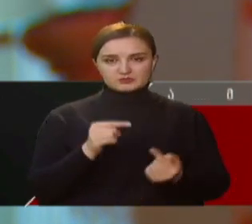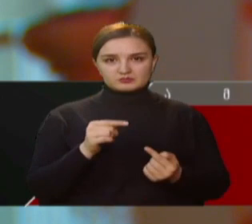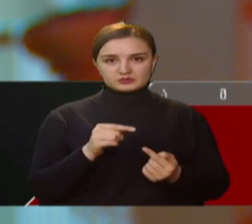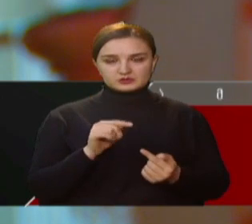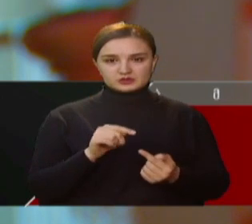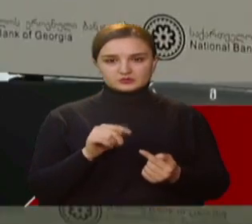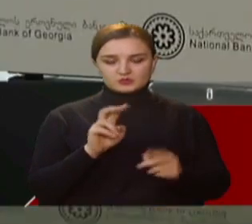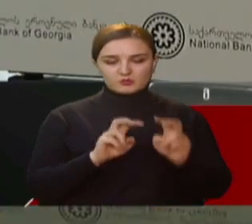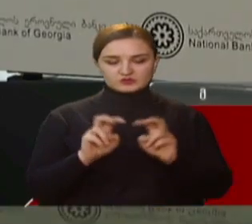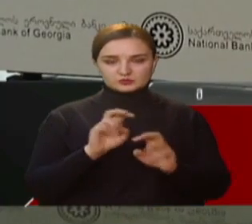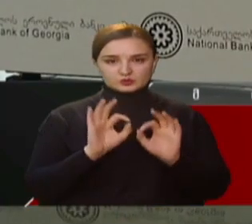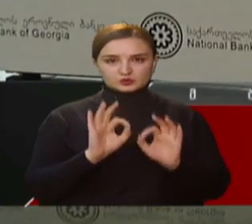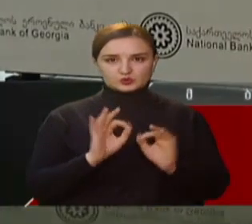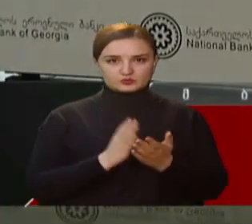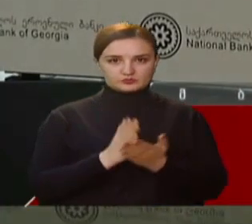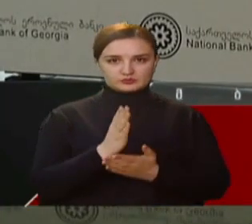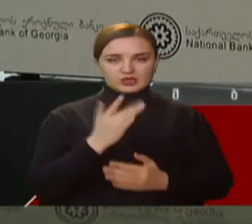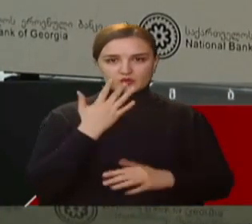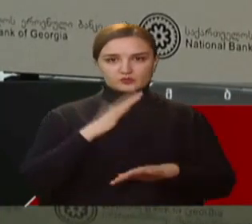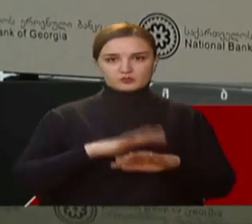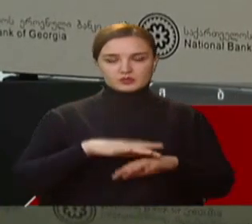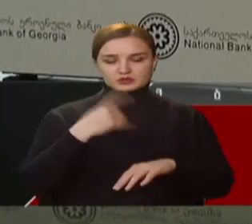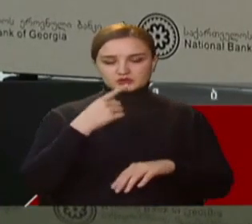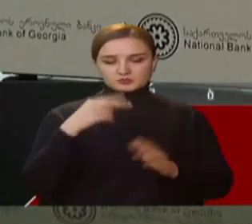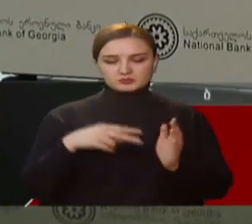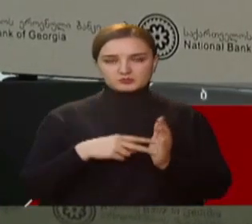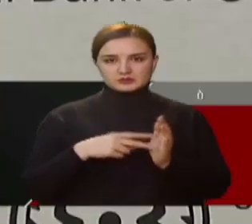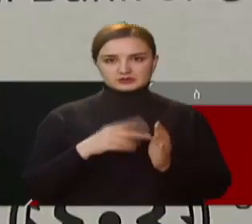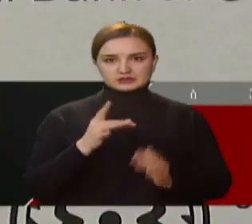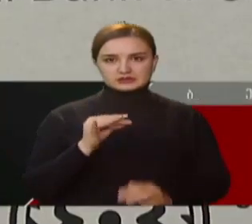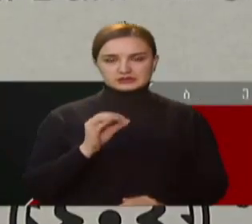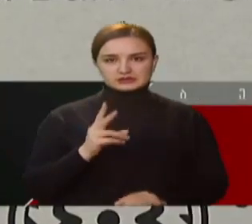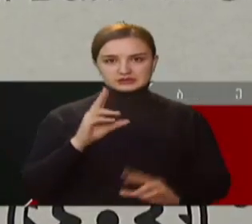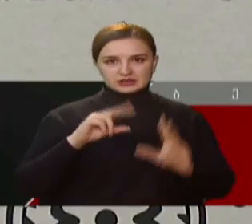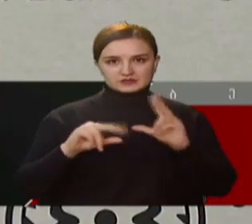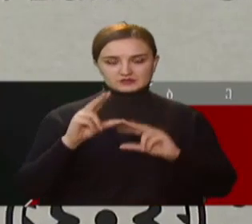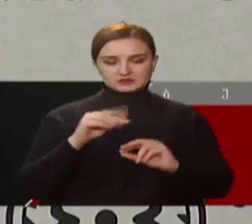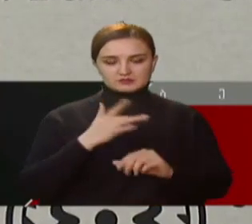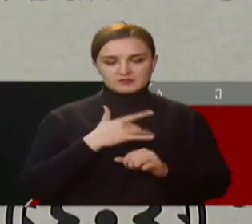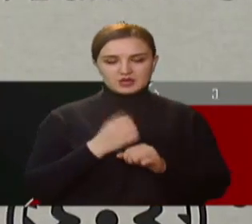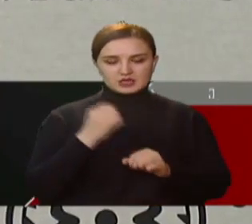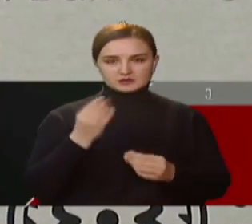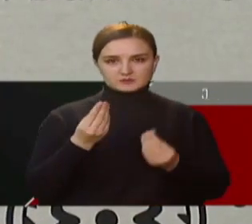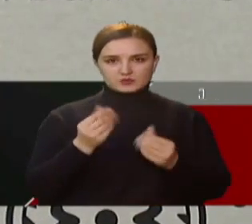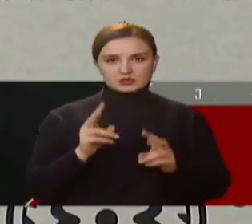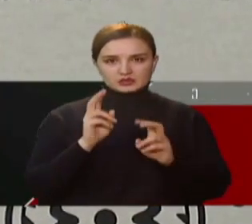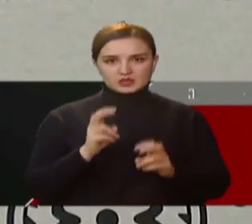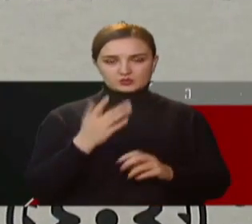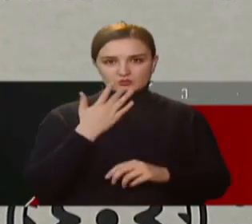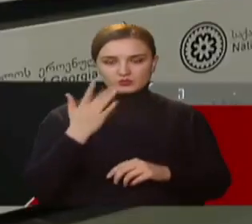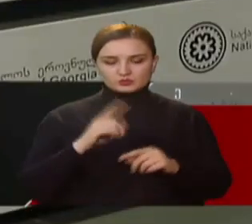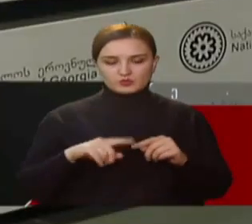ოქროს შუალედია მოსაძებნი. ეროვნულ ბანკში განმარტავენ, რომ ინფლაციური რისკების გათვალისწინებით მკაცრი მონეტარული პოლიტიკა